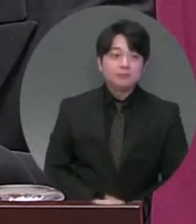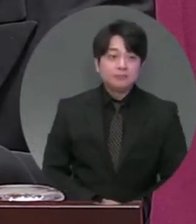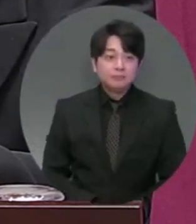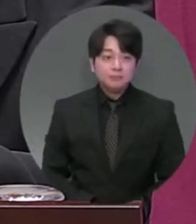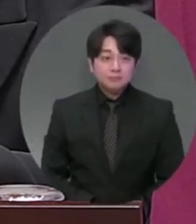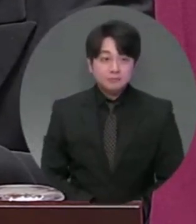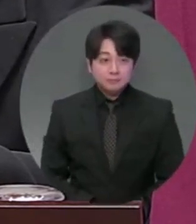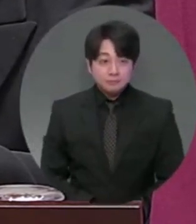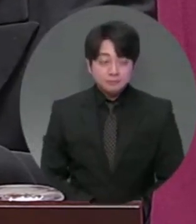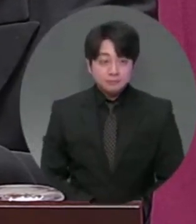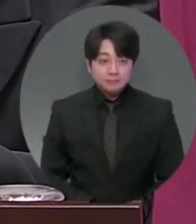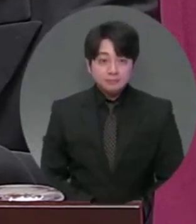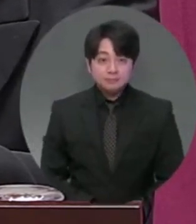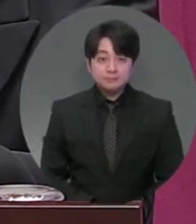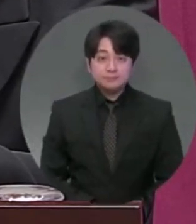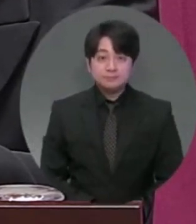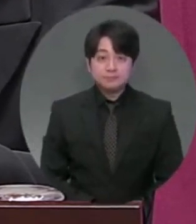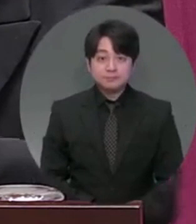예정입니다